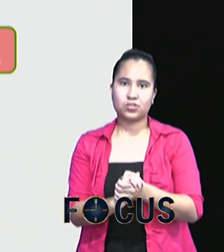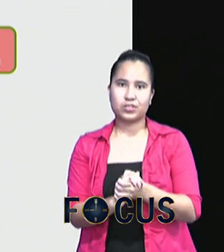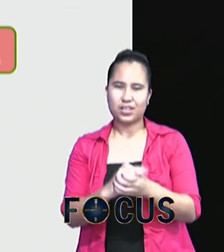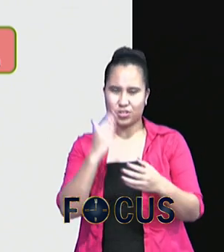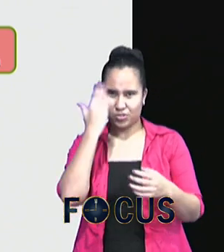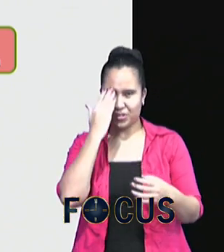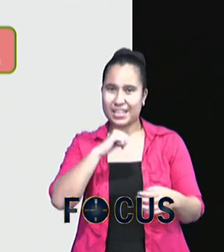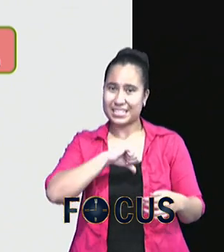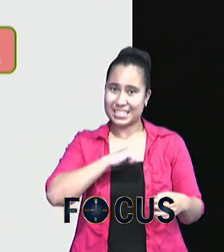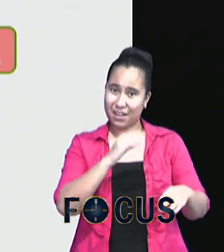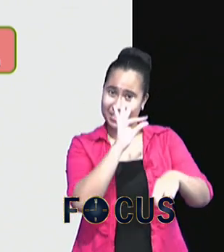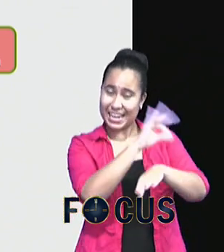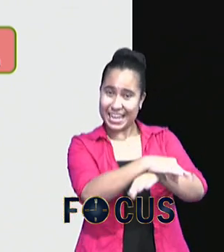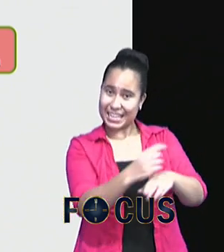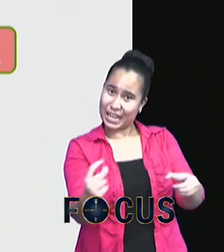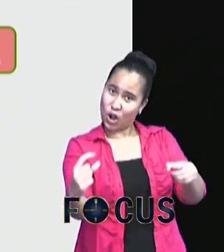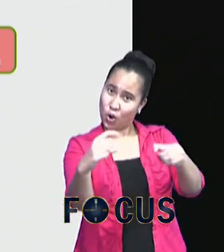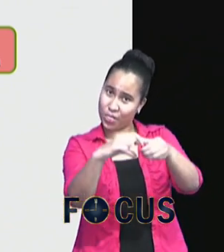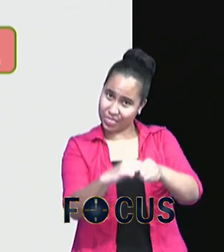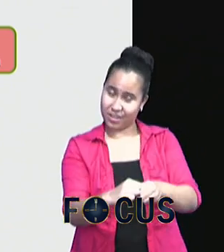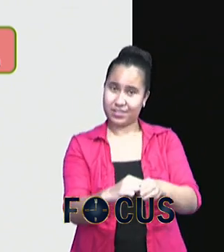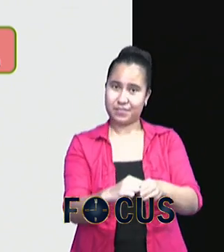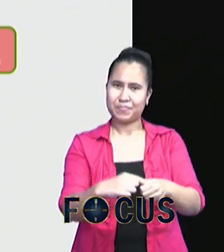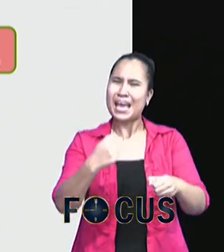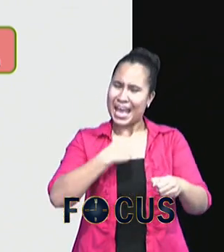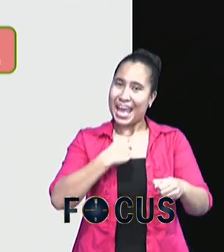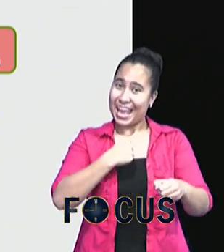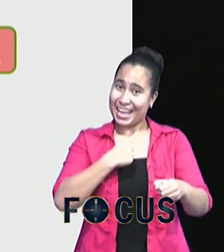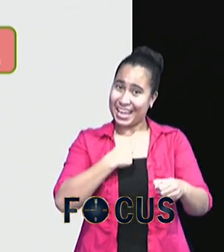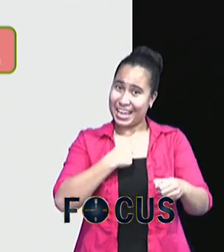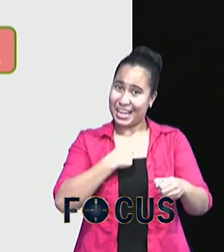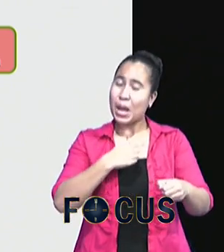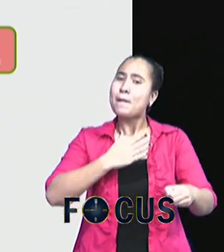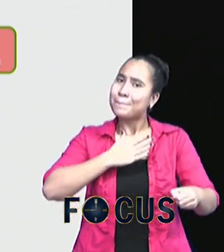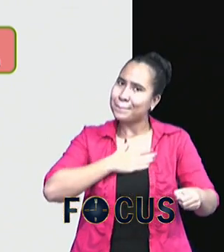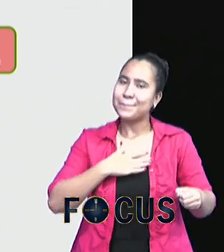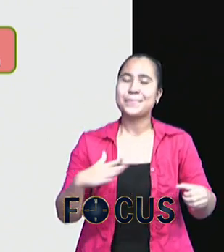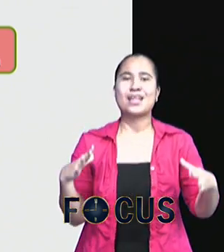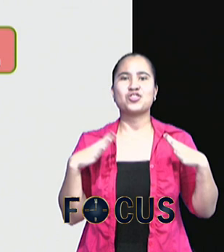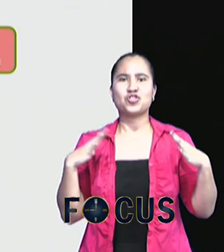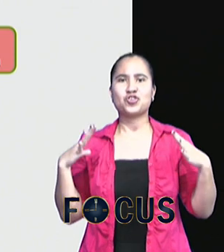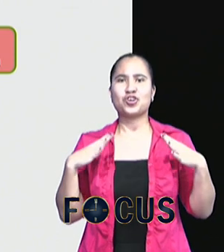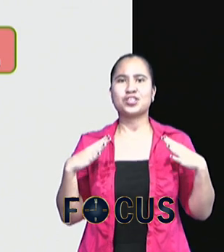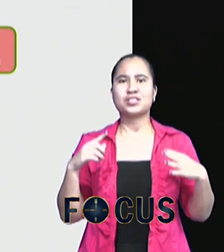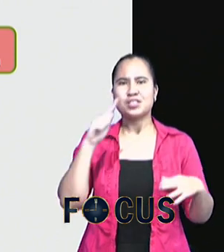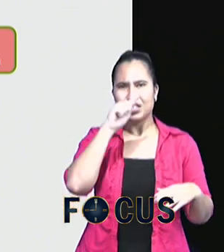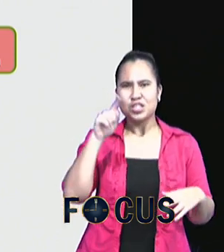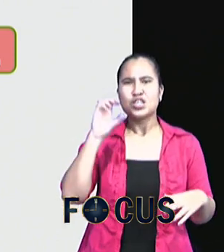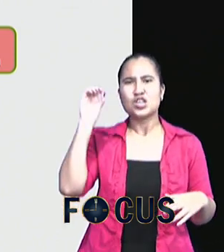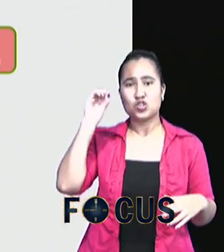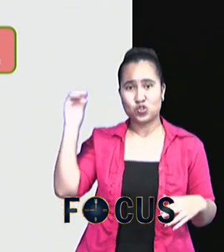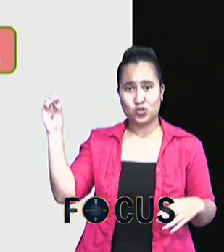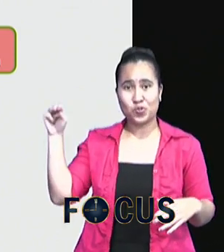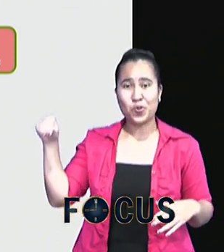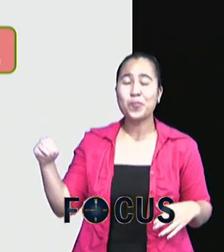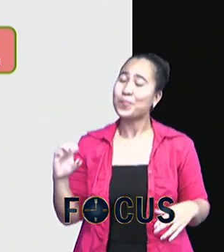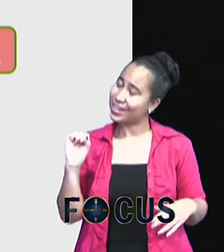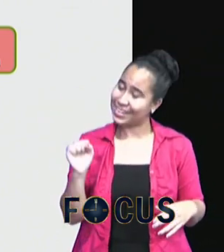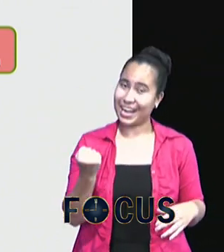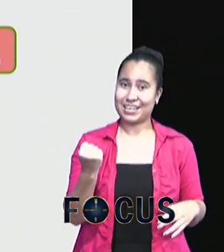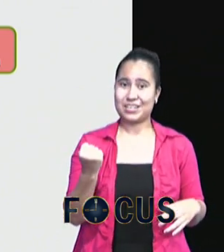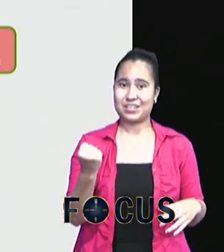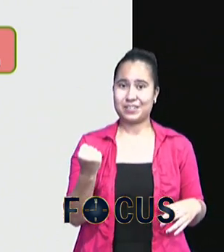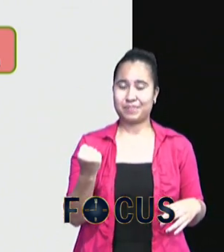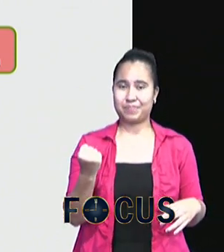En ik mag zeggen, ik ben heel trots op de leerlingen die dat programma uitvoeren, want die kunnen het heel snel. Maar als